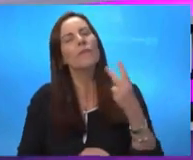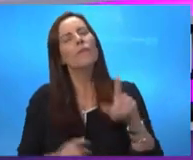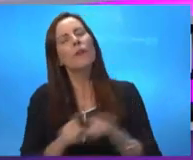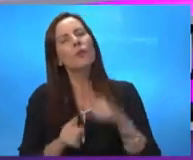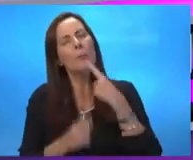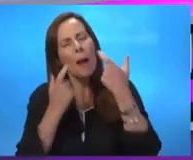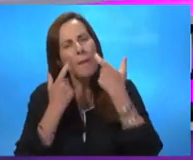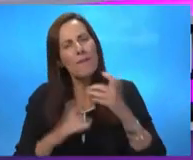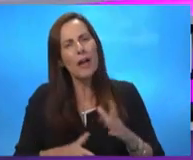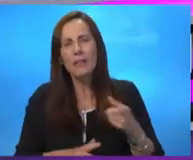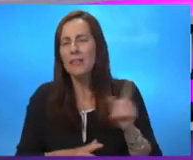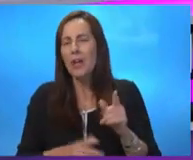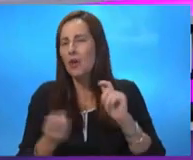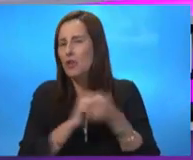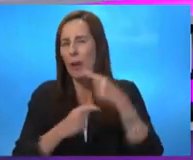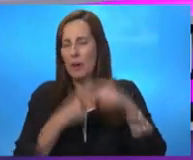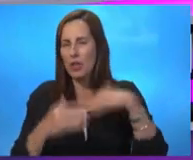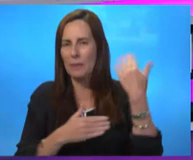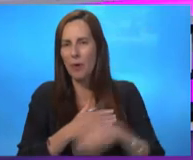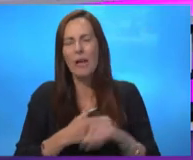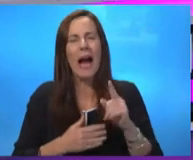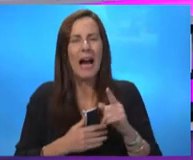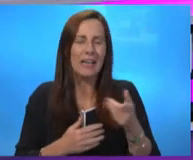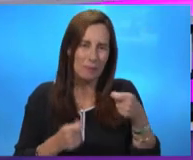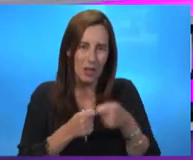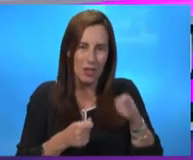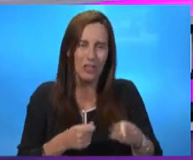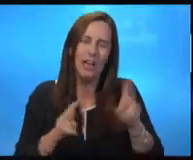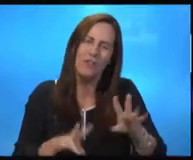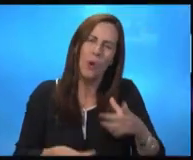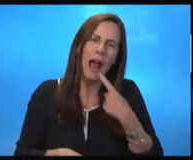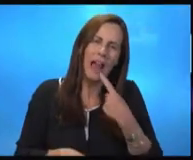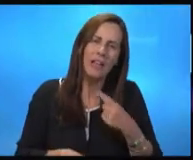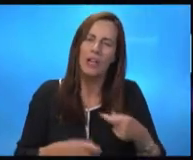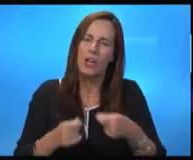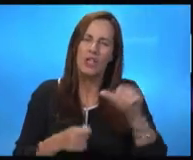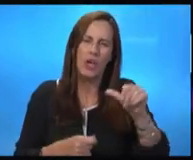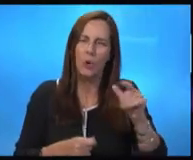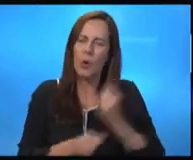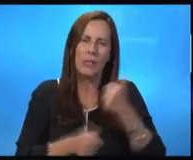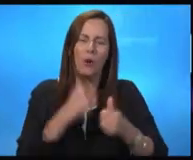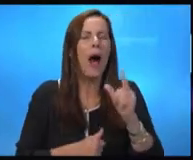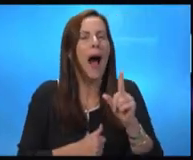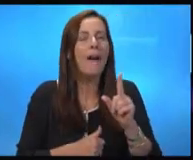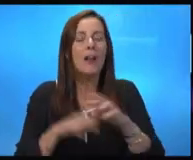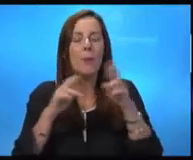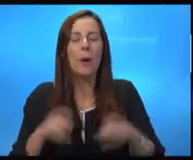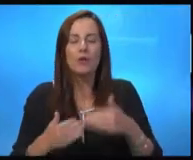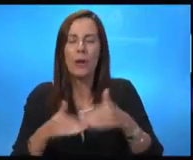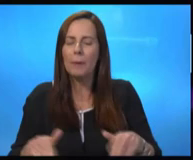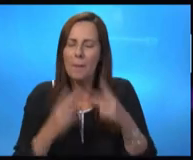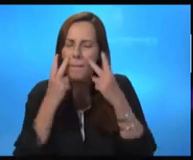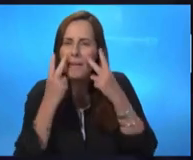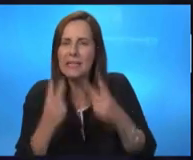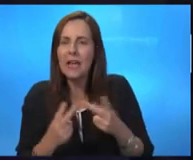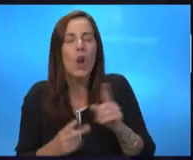על הבנקים, זה גם לא השתנה בשנים האחרונות. אז במובן הזה, אפשר אולי לומר שאיגוד לא מחולל תחרות, אבל ברשות ההגבלים הולכים ומסתכלים לא